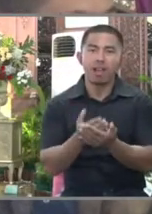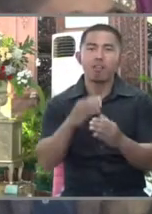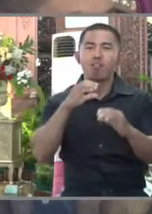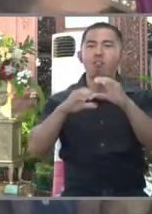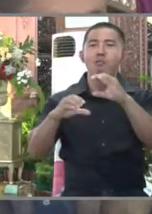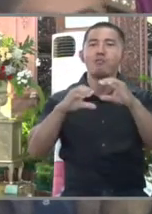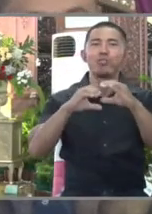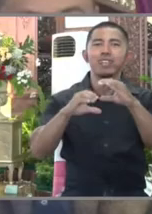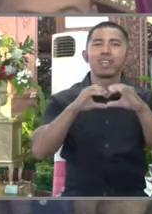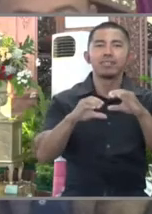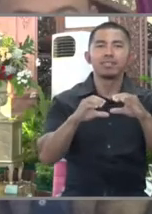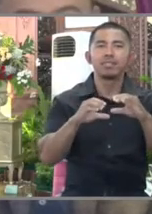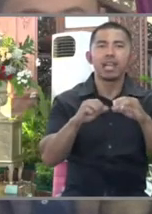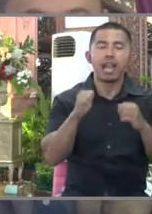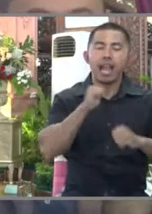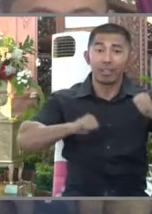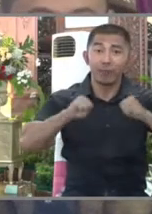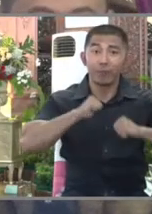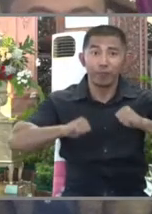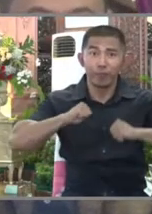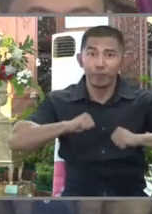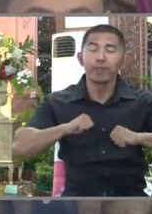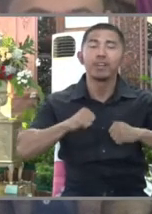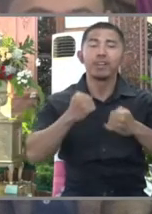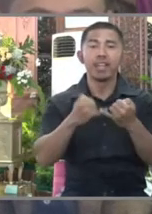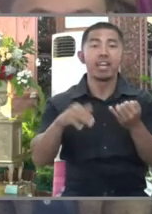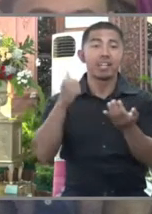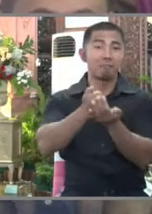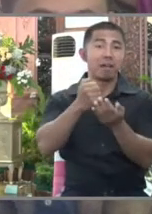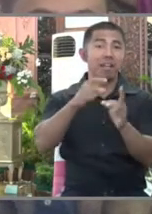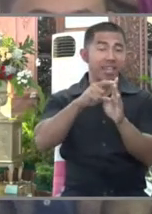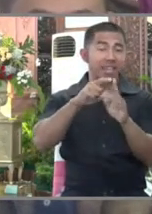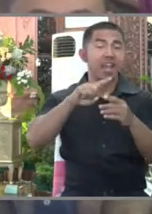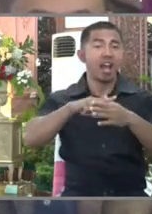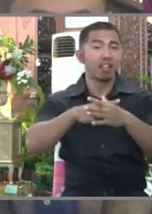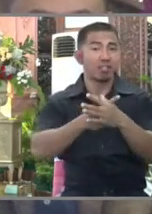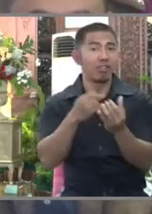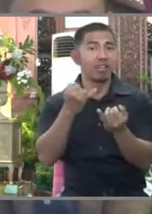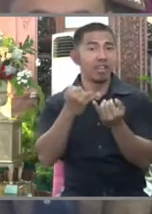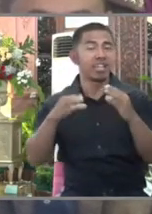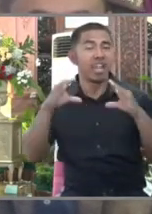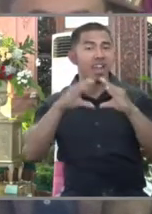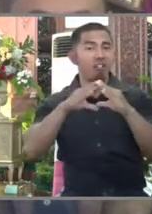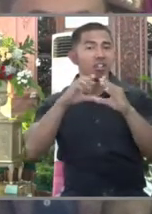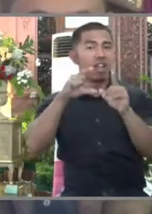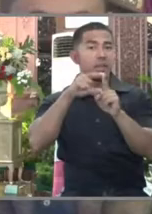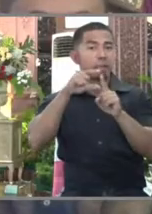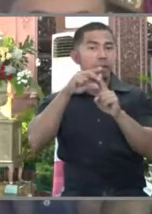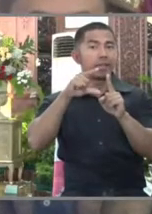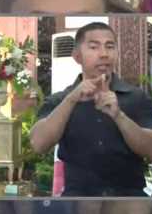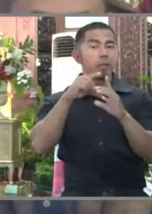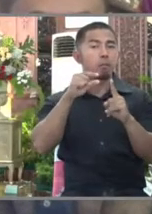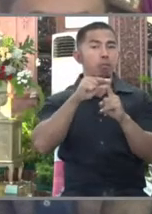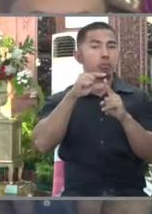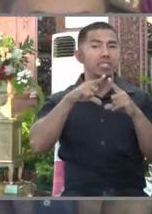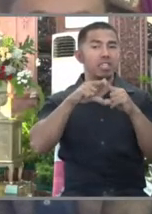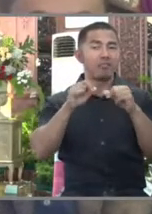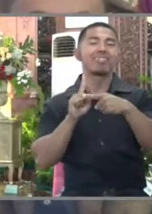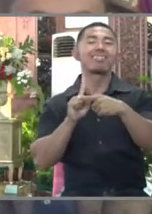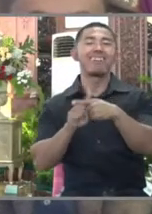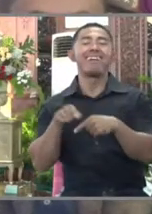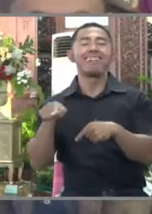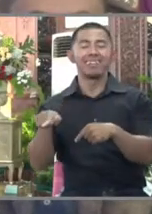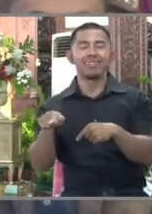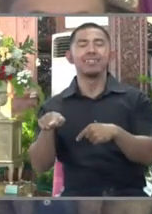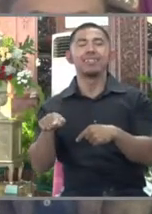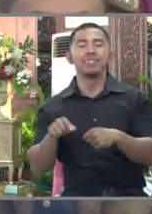komunikasinya yang aktif baik dari kepala daerah maupun dari anggota DPRD Provinsi Jawa Tengah. Mereka